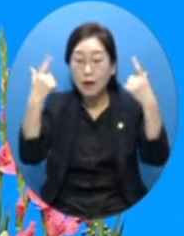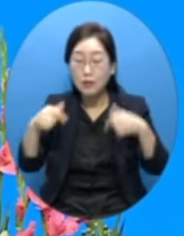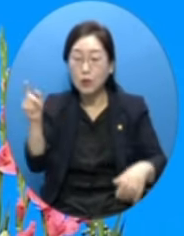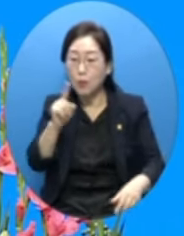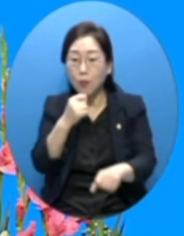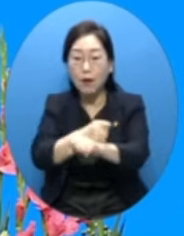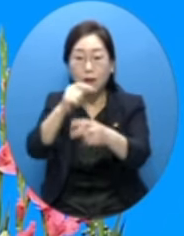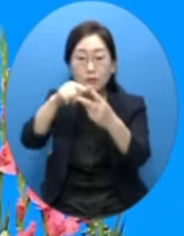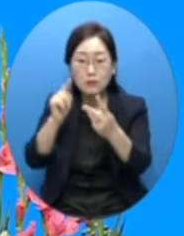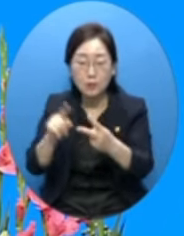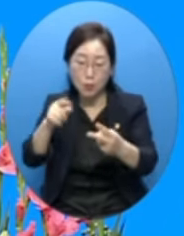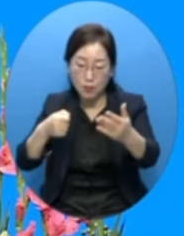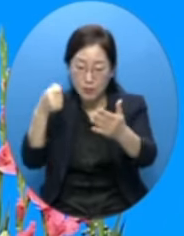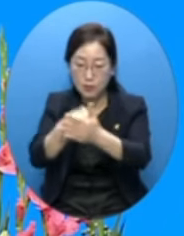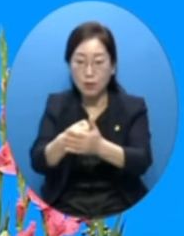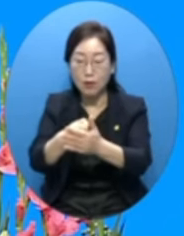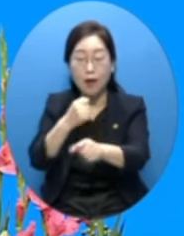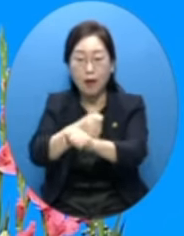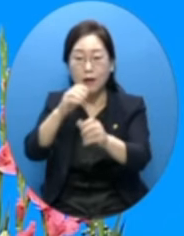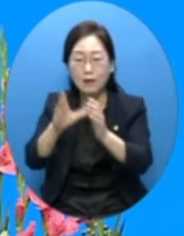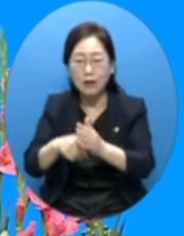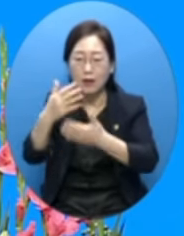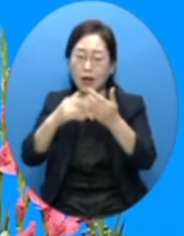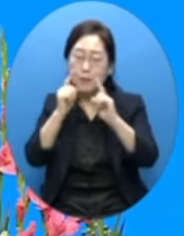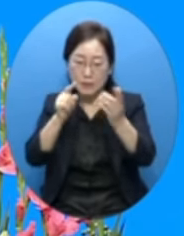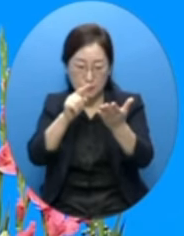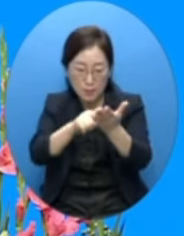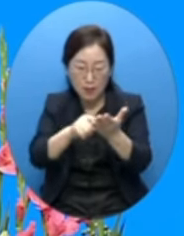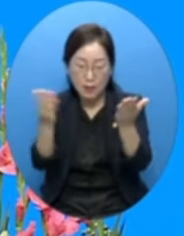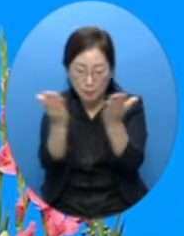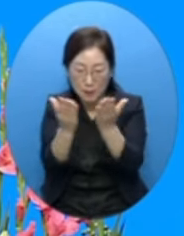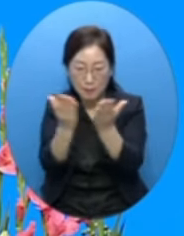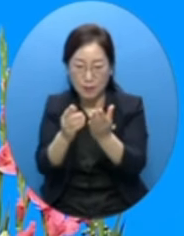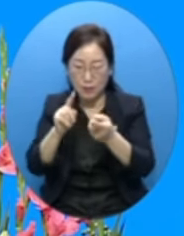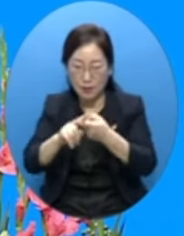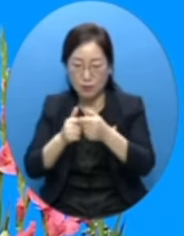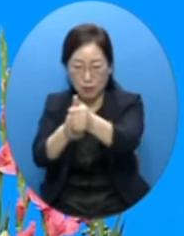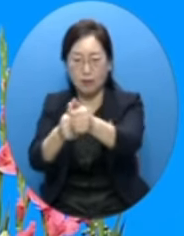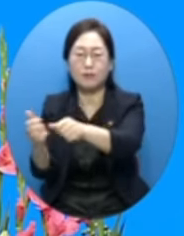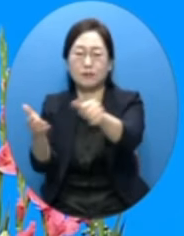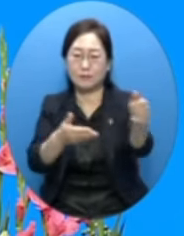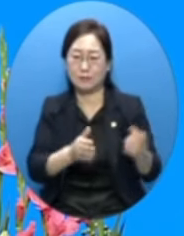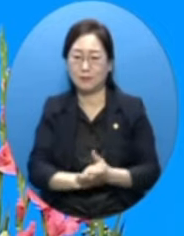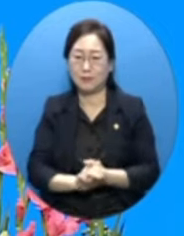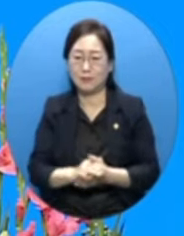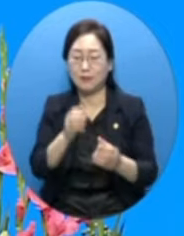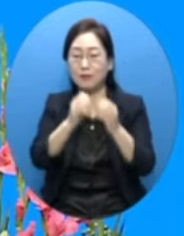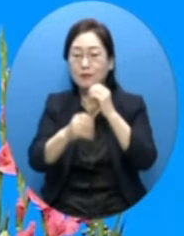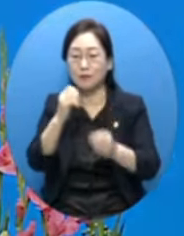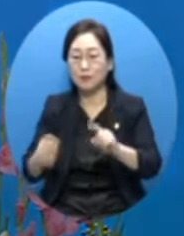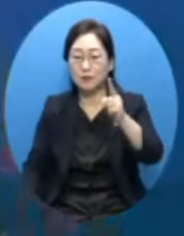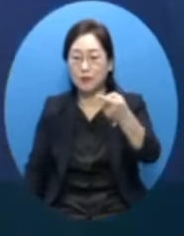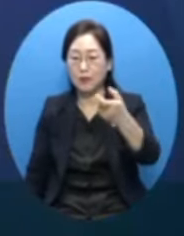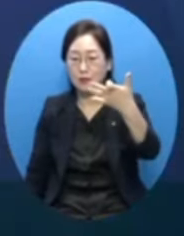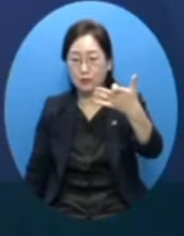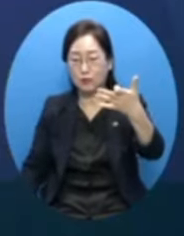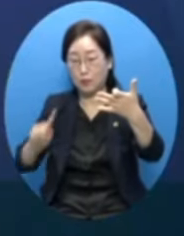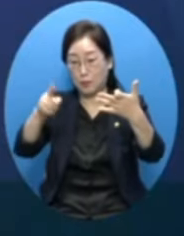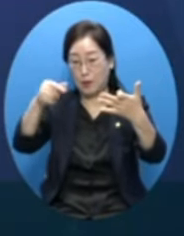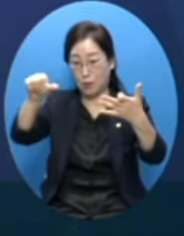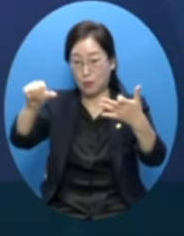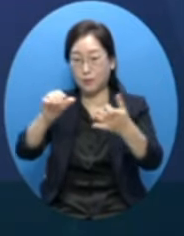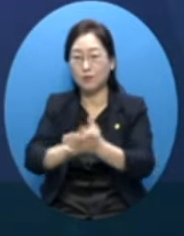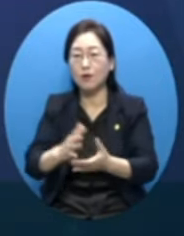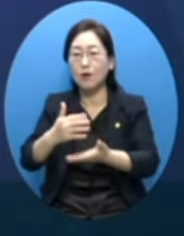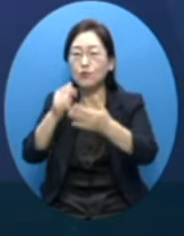하든지 어떤 결정을 내리든지 하나님의 말씀이 인도함을 따라 살아가는 여러분 모두가 되기를 바랍니다. 시편 119편 105절은 말씀합니다.